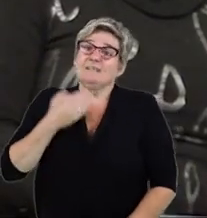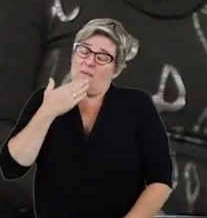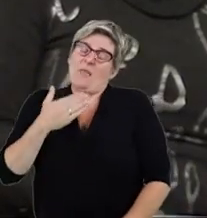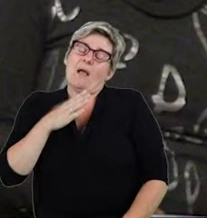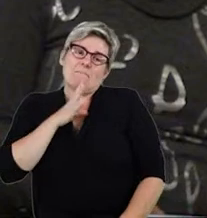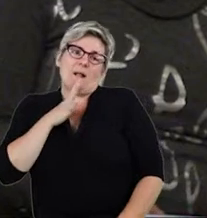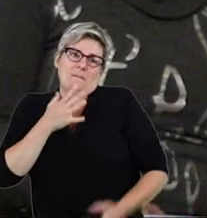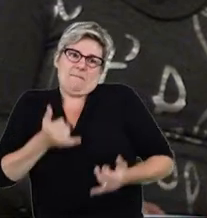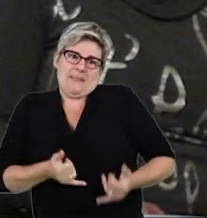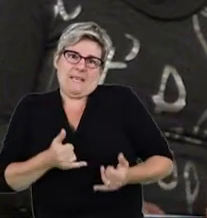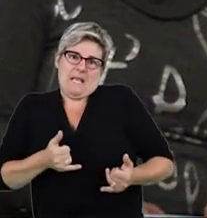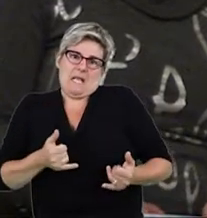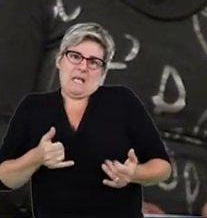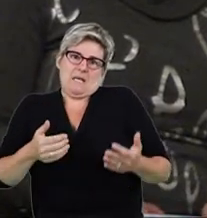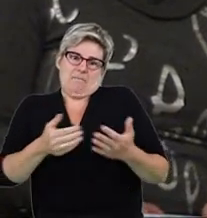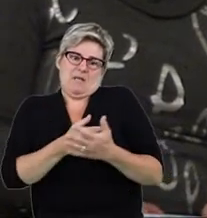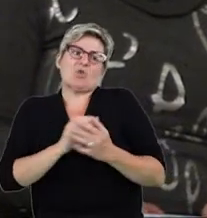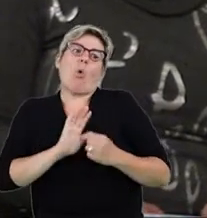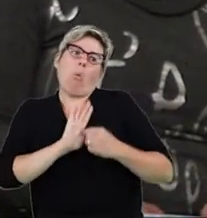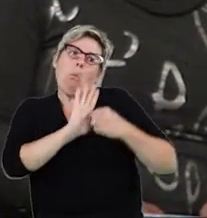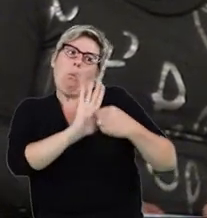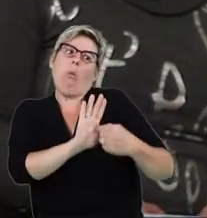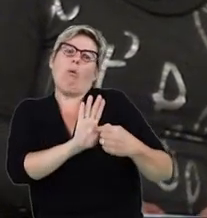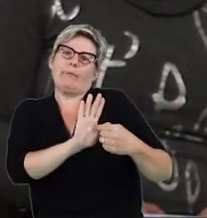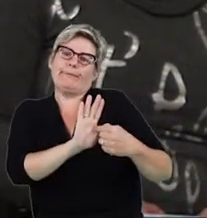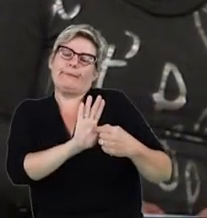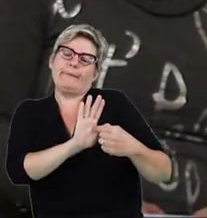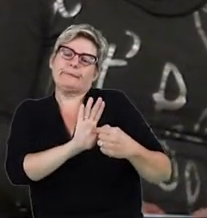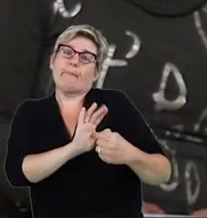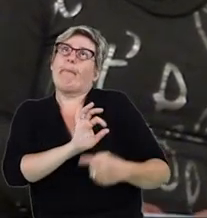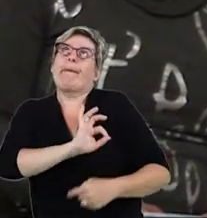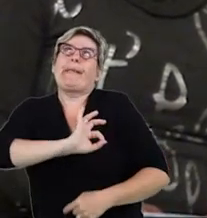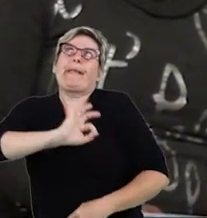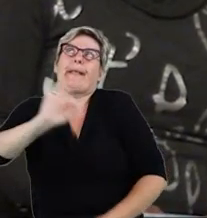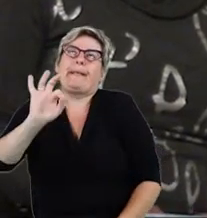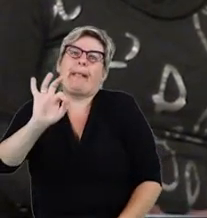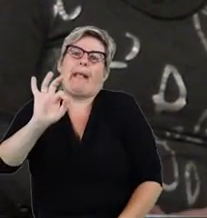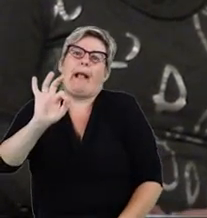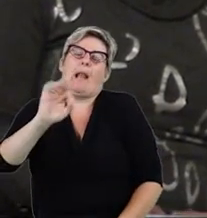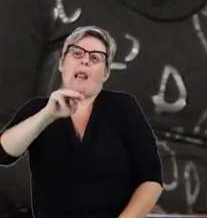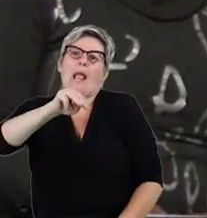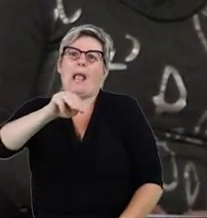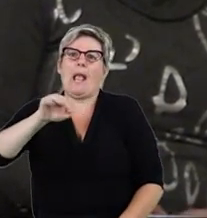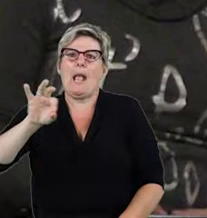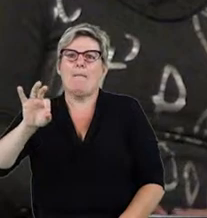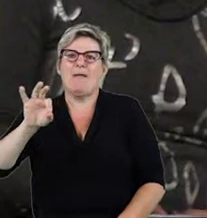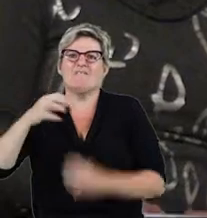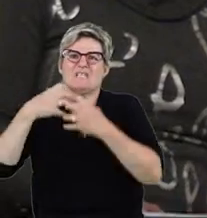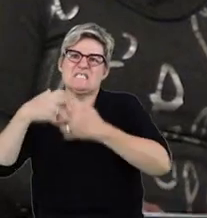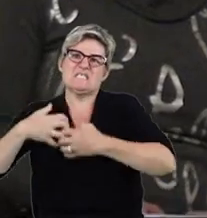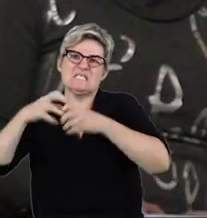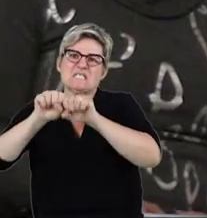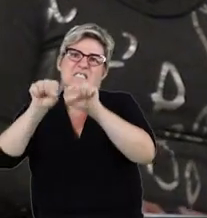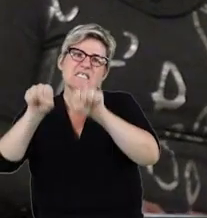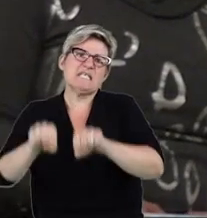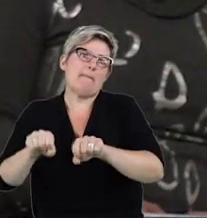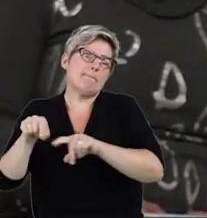que ça montre que c'est pas toujours l'idéal, les systèmes MF